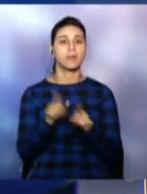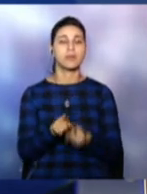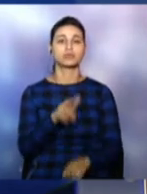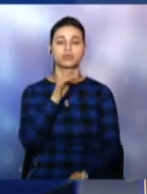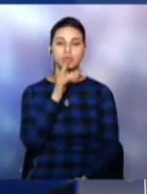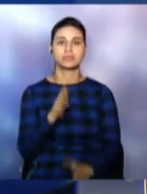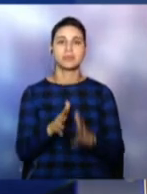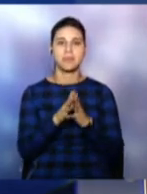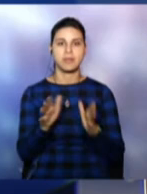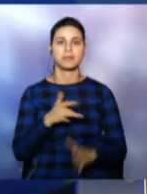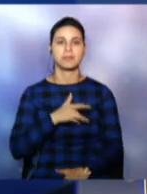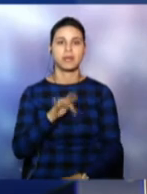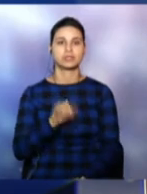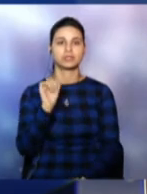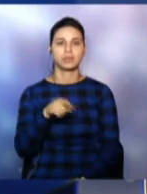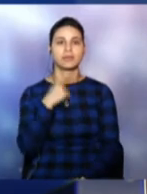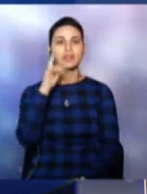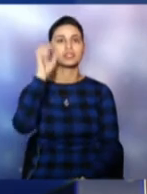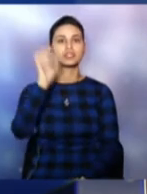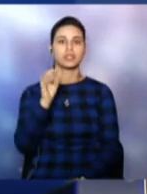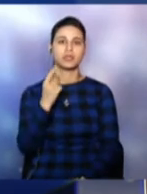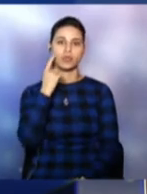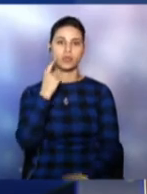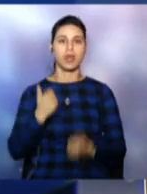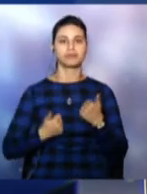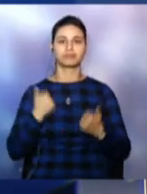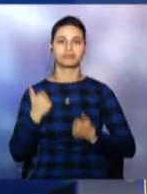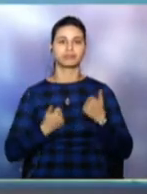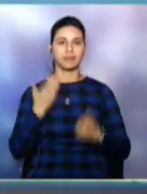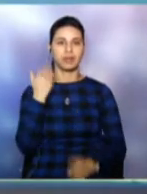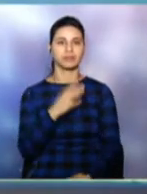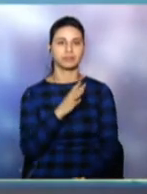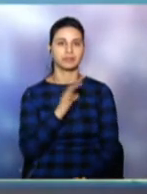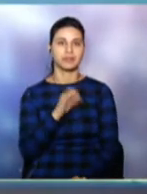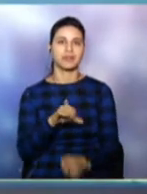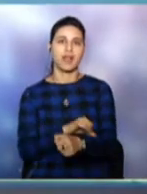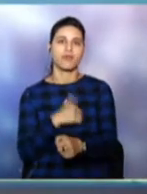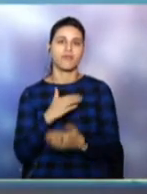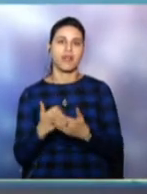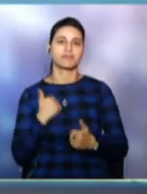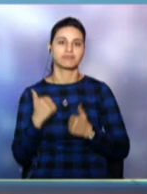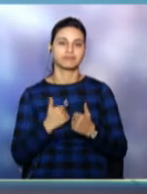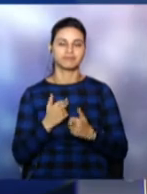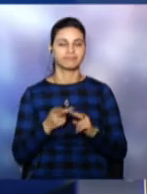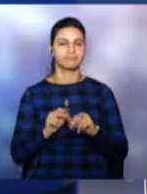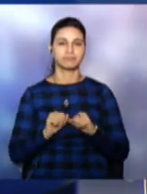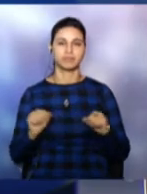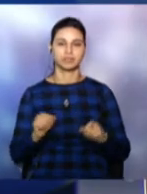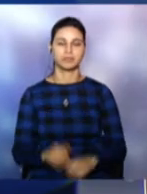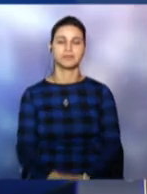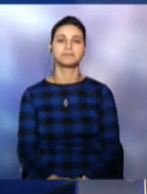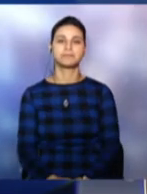უფრო გამძაფრებულადაც შეგვიძლია ვთქვათ, რომ ხშირად თავმოწონების საგანიც კი იყო ეს ყველაფერი. თუმცა კოფეინდამოკიდებულებას რომ